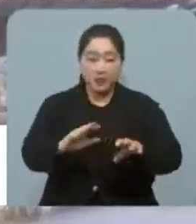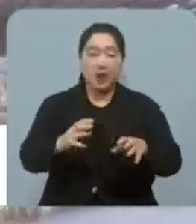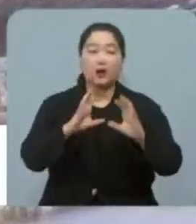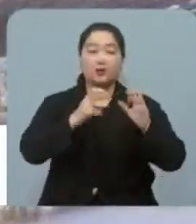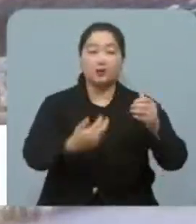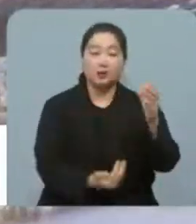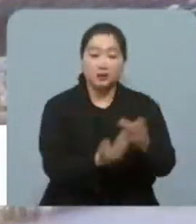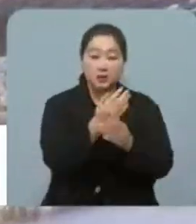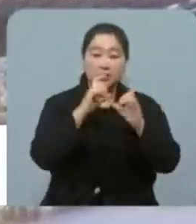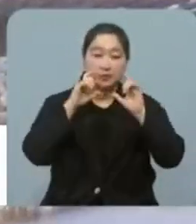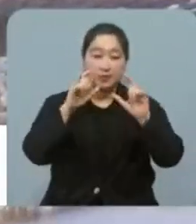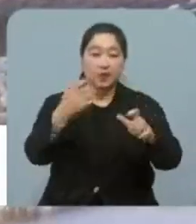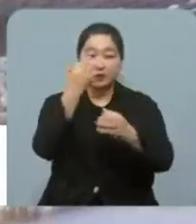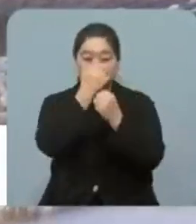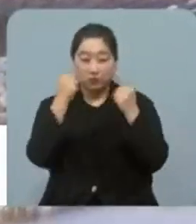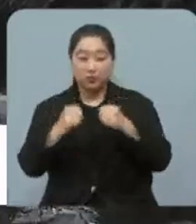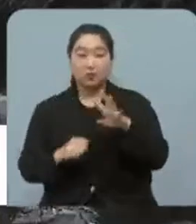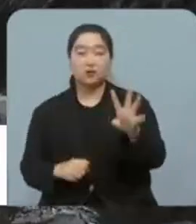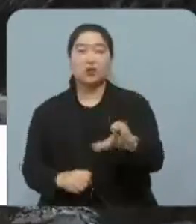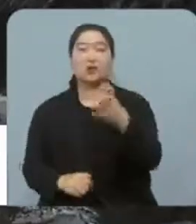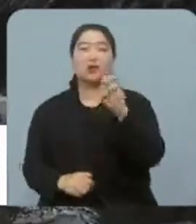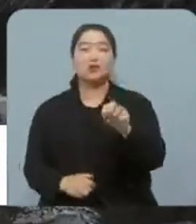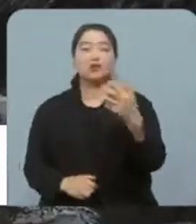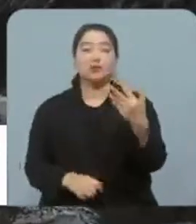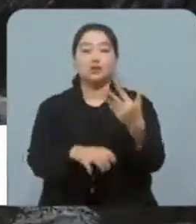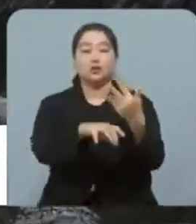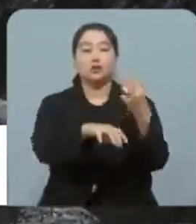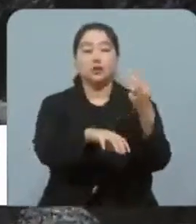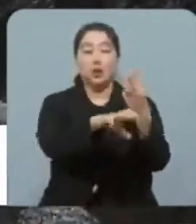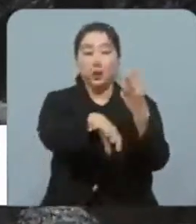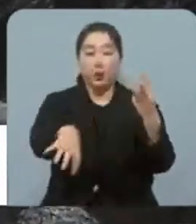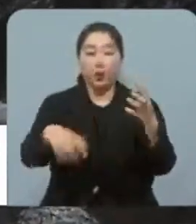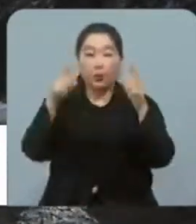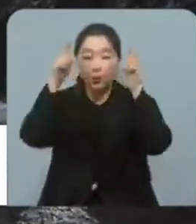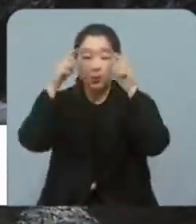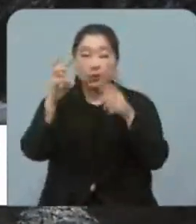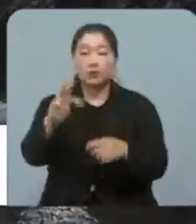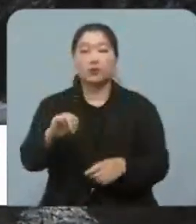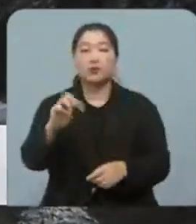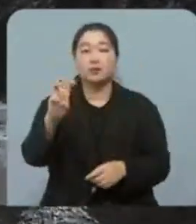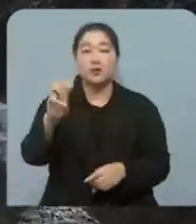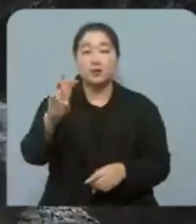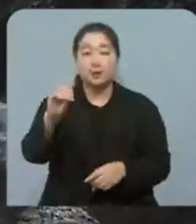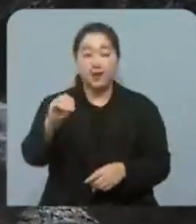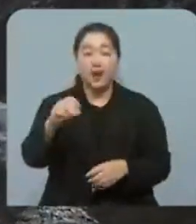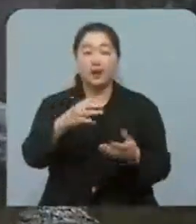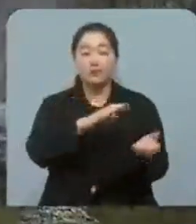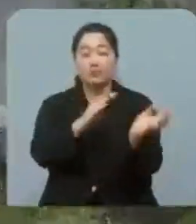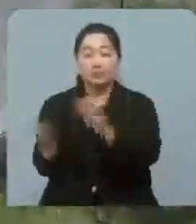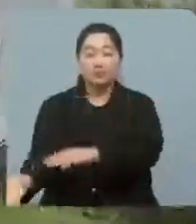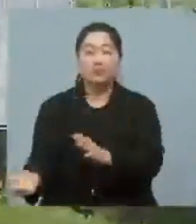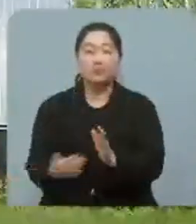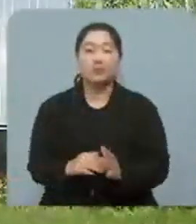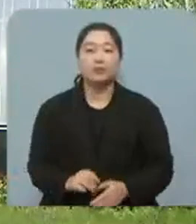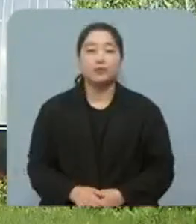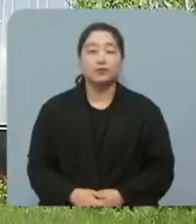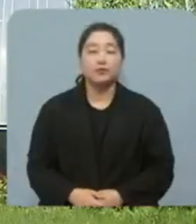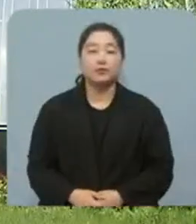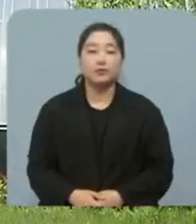선포되며 충북에서만 400 23놈과 우재류 33만 6천여 마리가 처분됐습니다